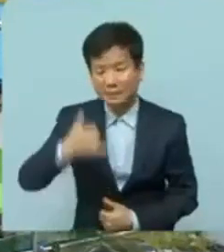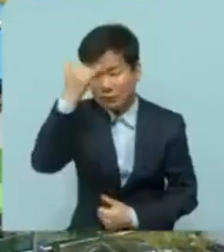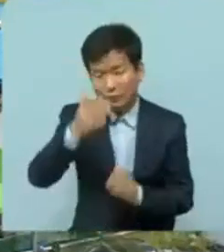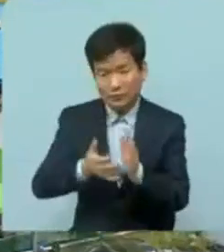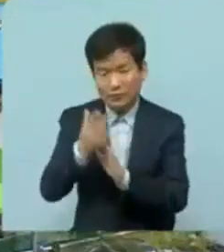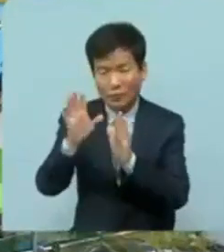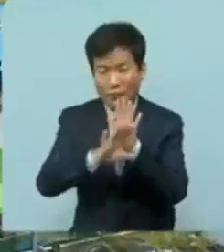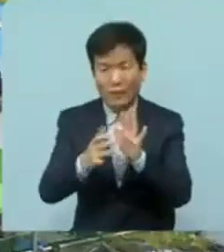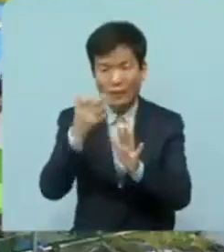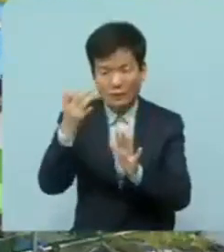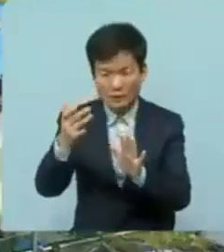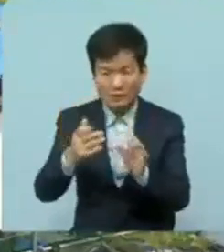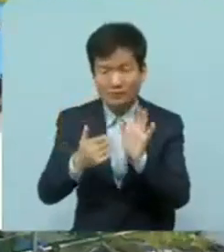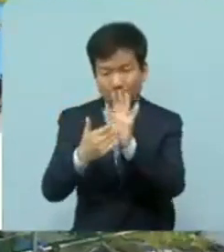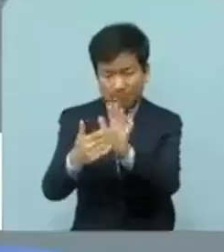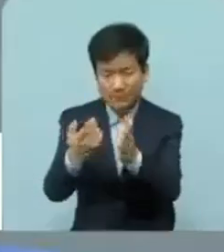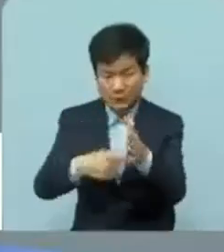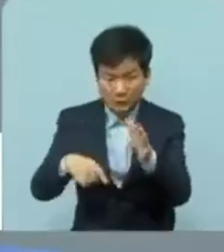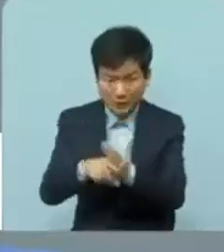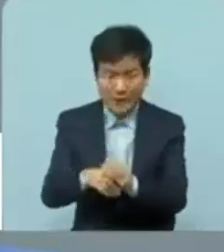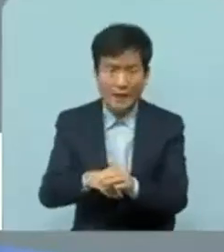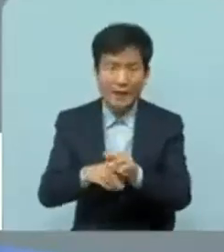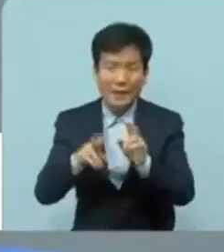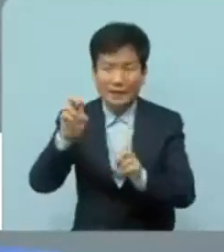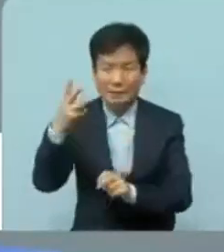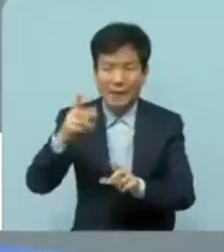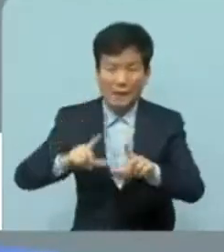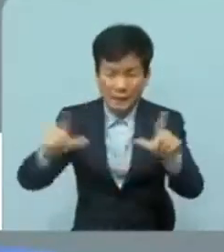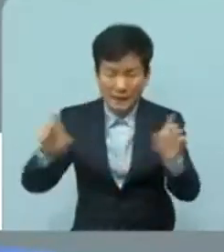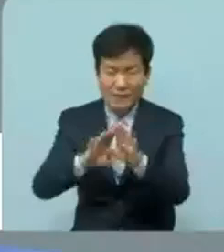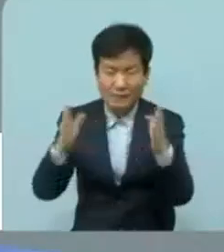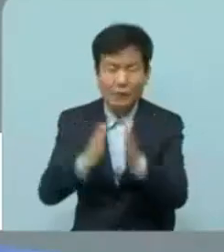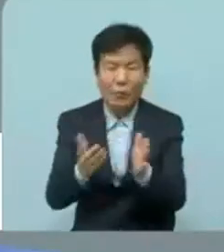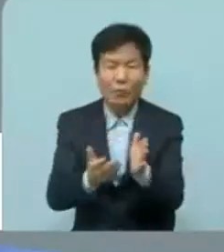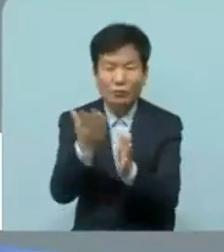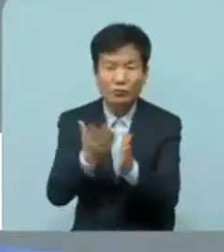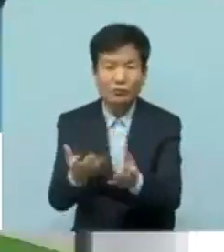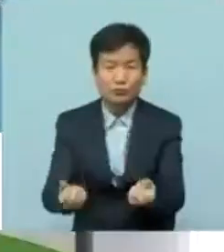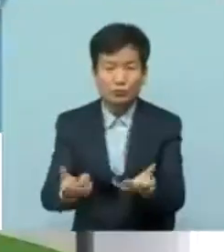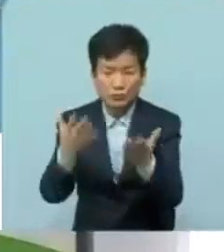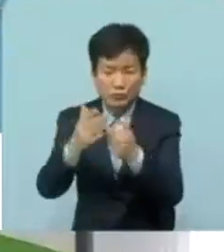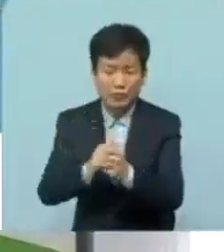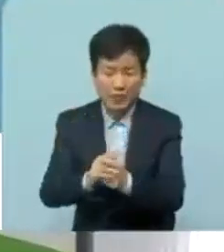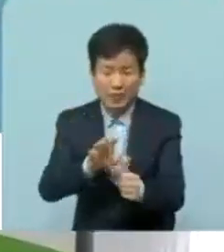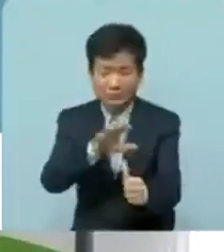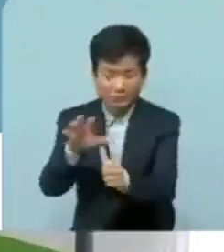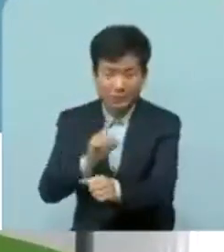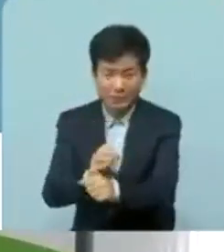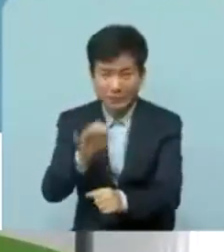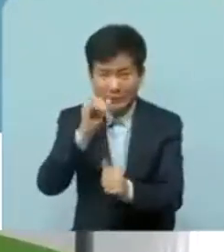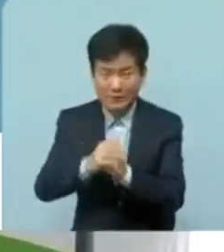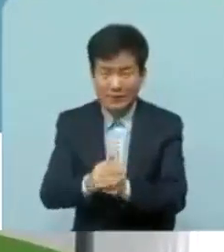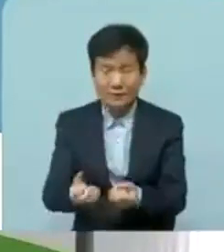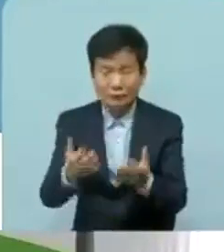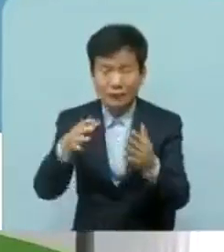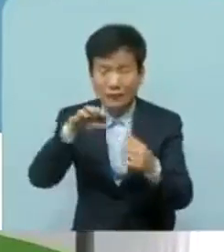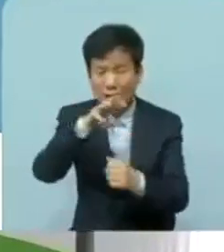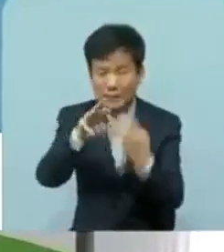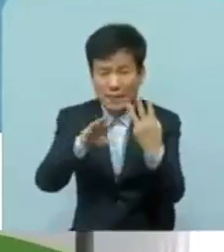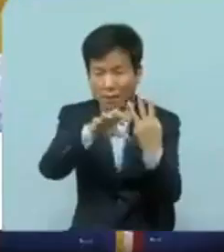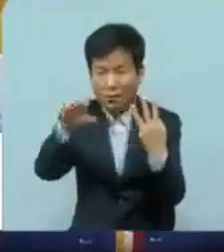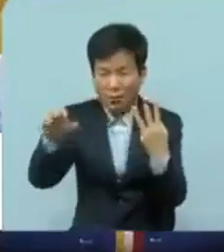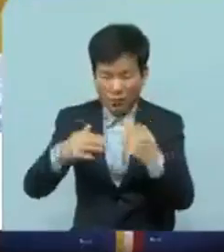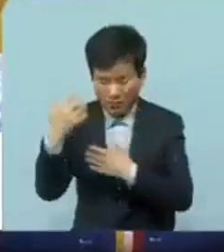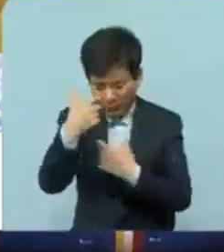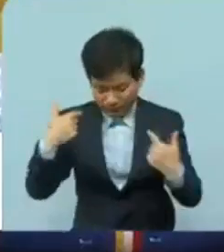충주시가 코로나19 확산을 막기 위해 28일 개막하는 호수축제 방역을 강화합니다. 축제장 입구 세 곳에는